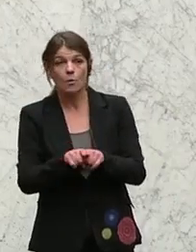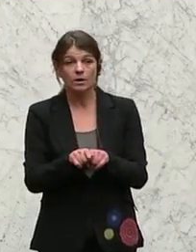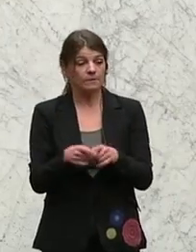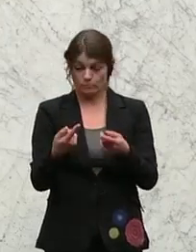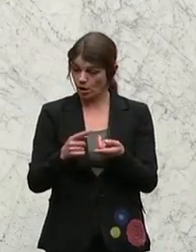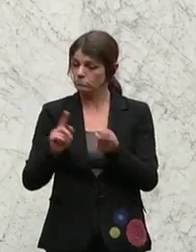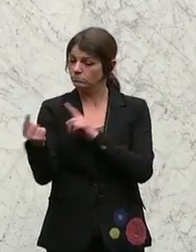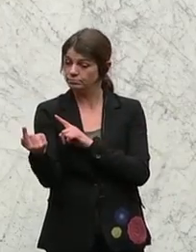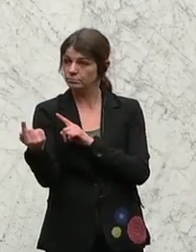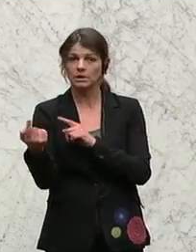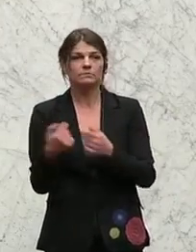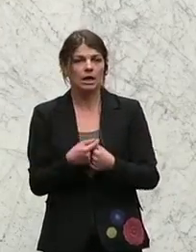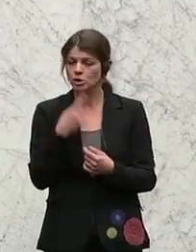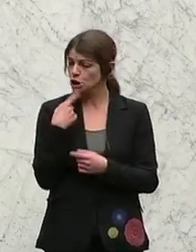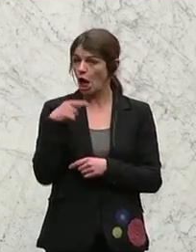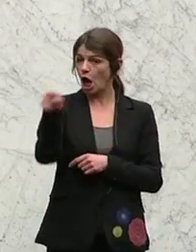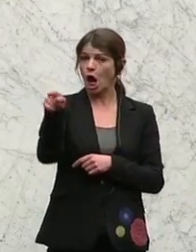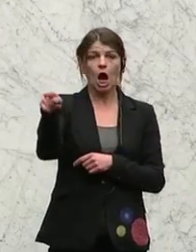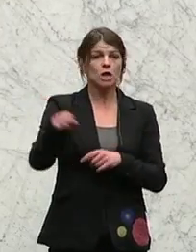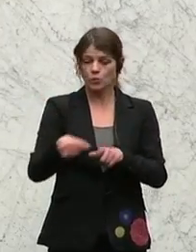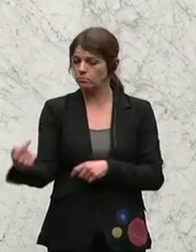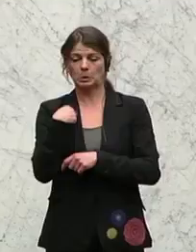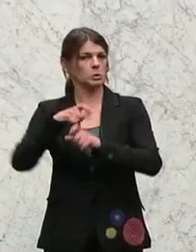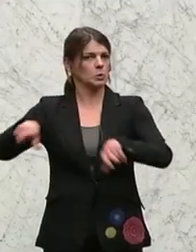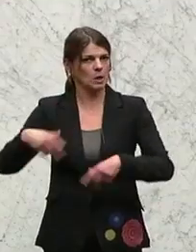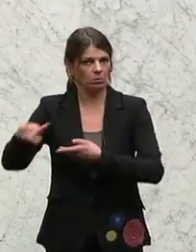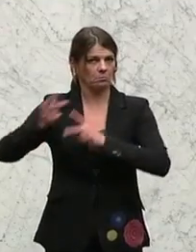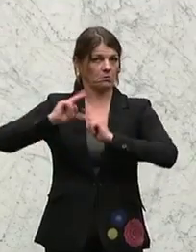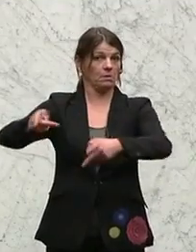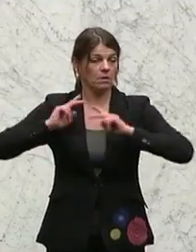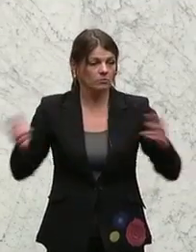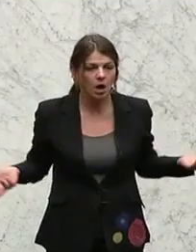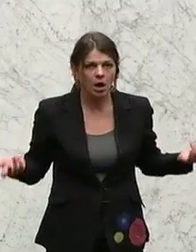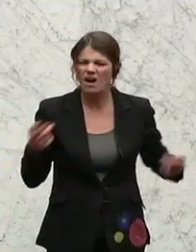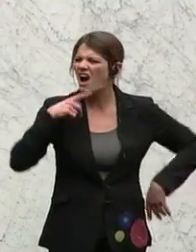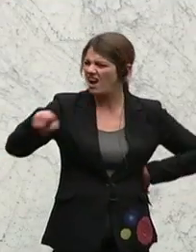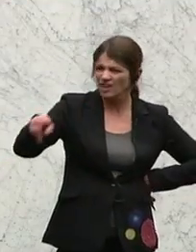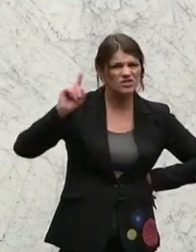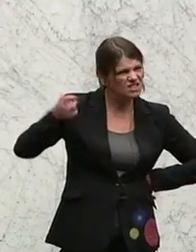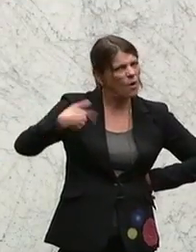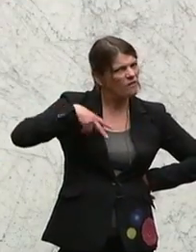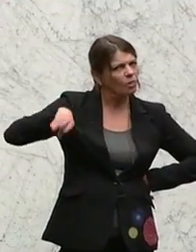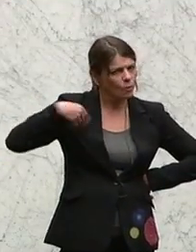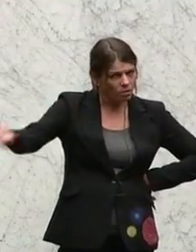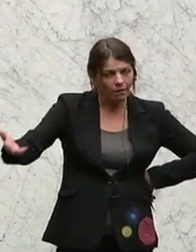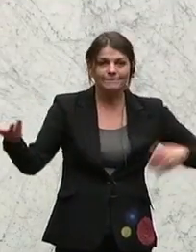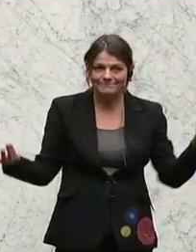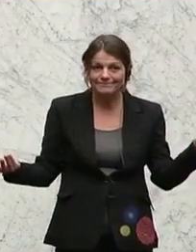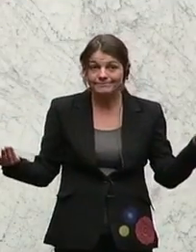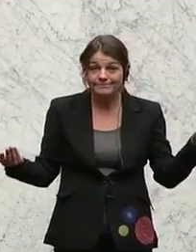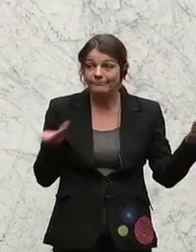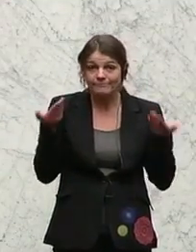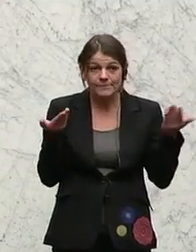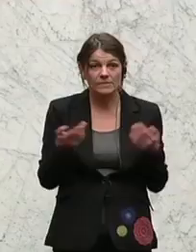hat der eine auf den anderen verwiesen und hat gesagt, naja, eigentlich hätten die machen sollen. Und bei